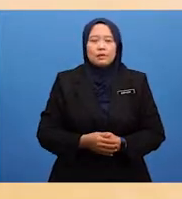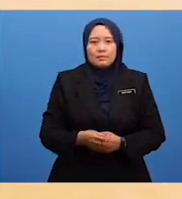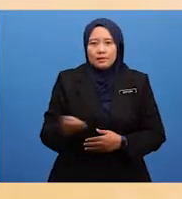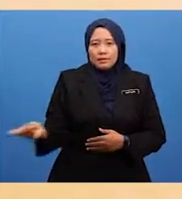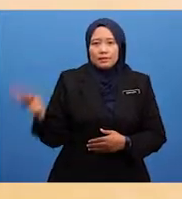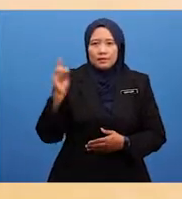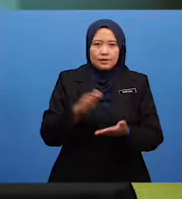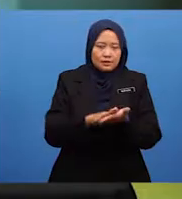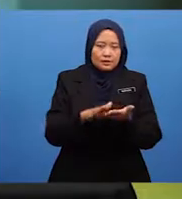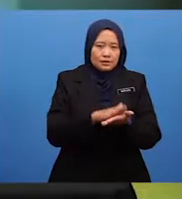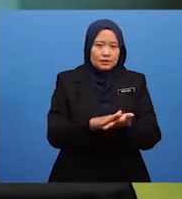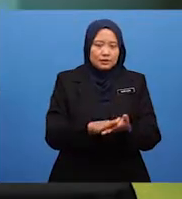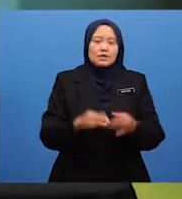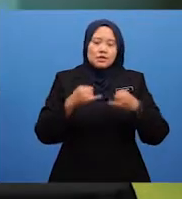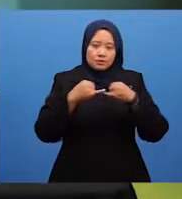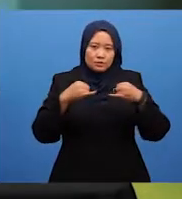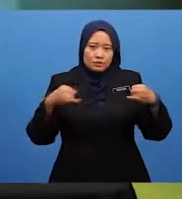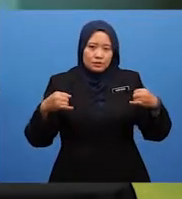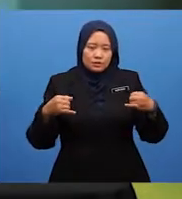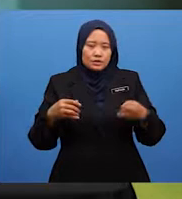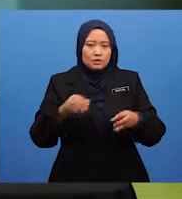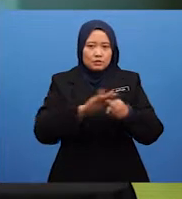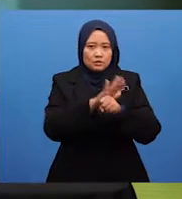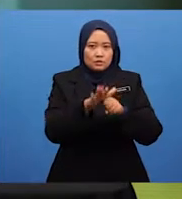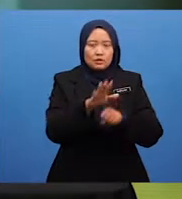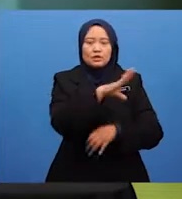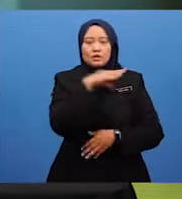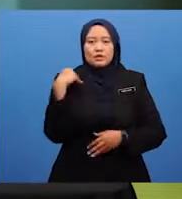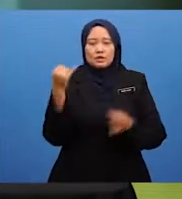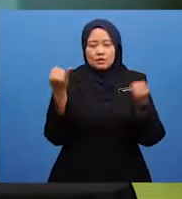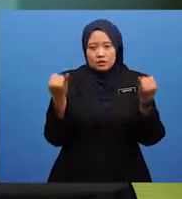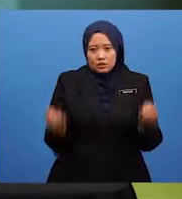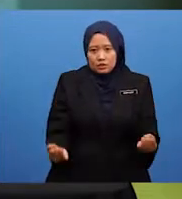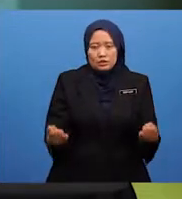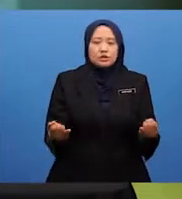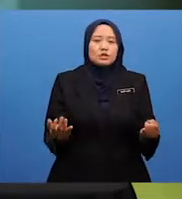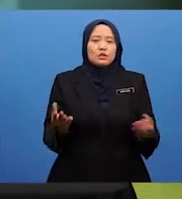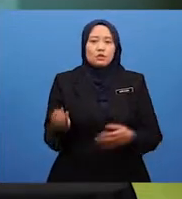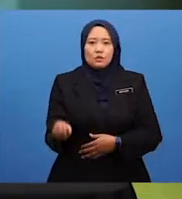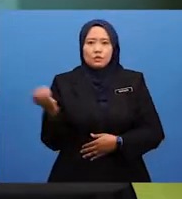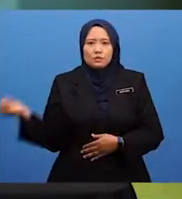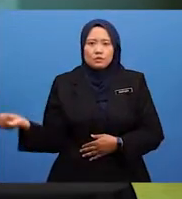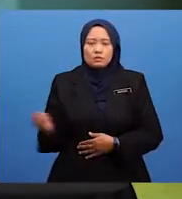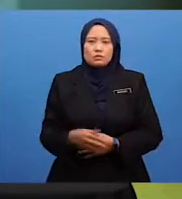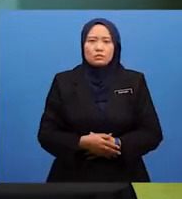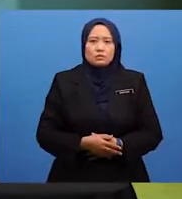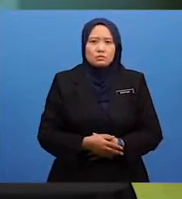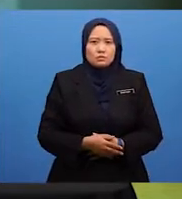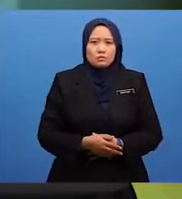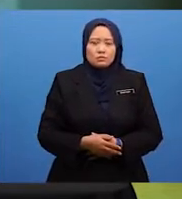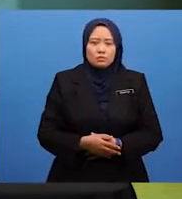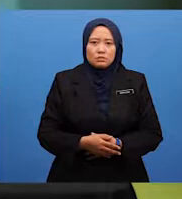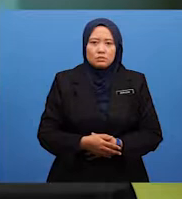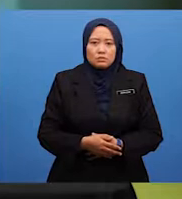objek. Murid-murid, cikgu bingunglah. Sebenarnya daya geseran ini